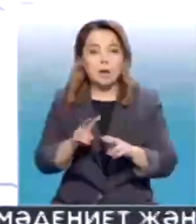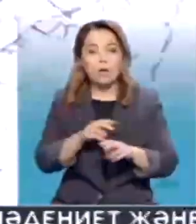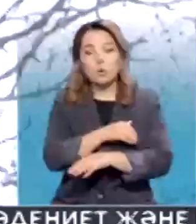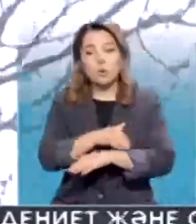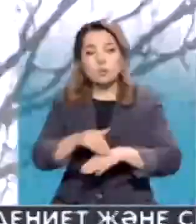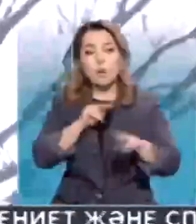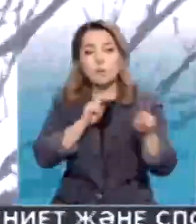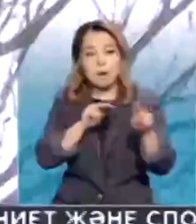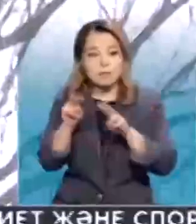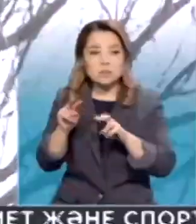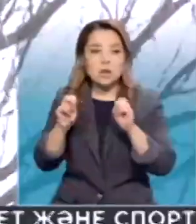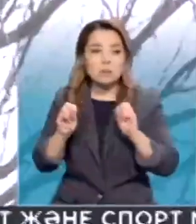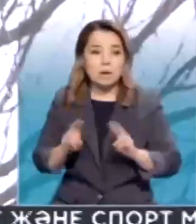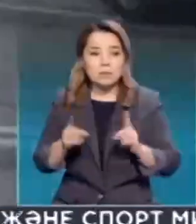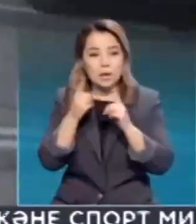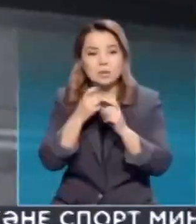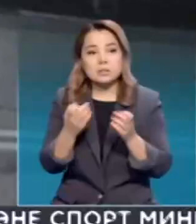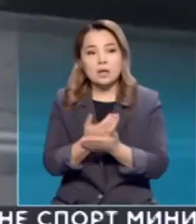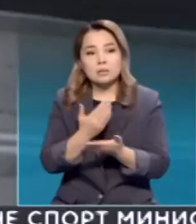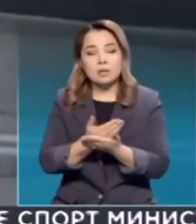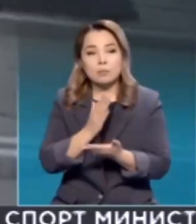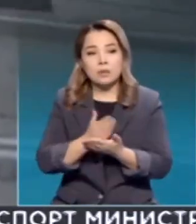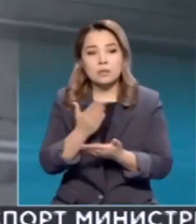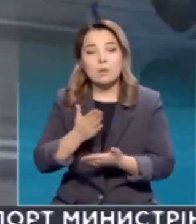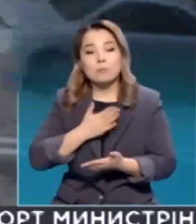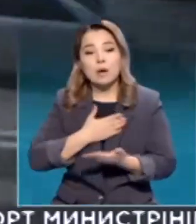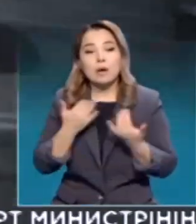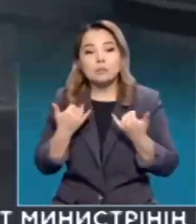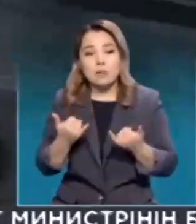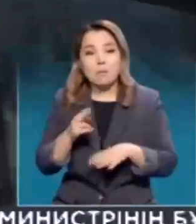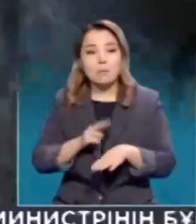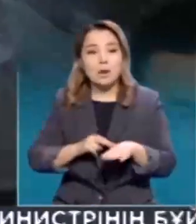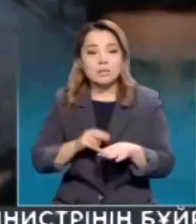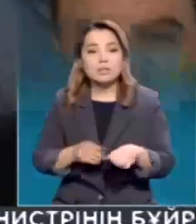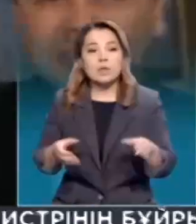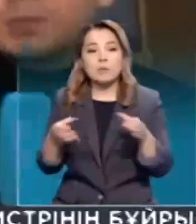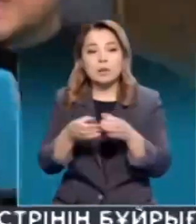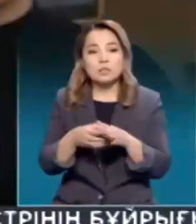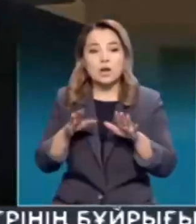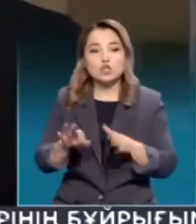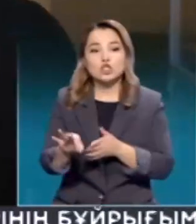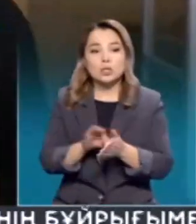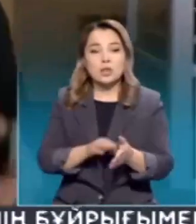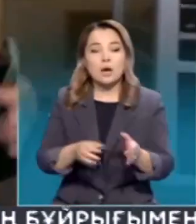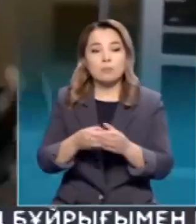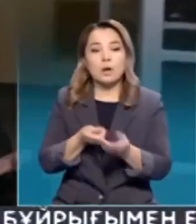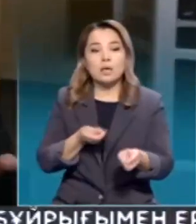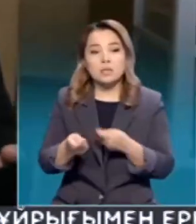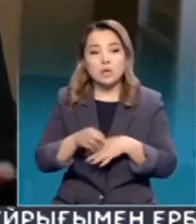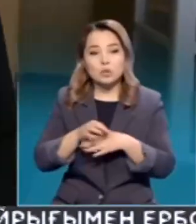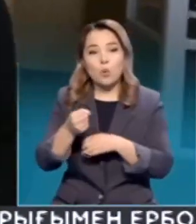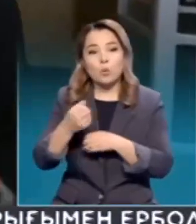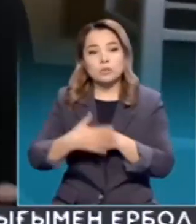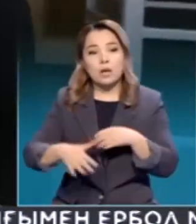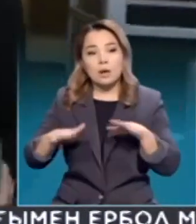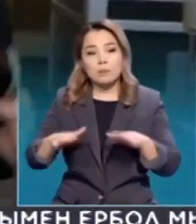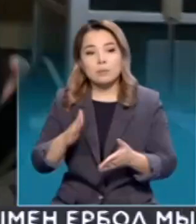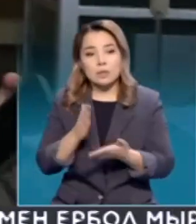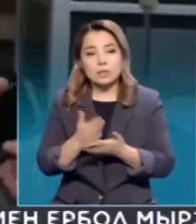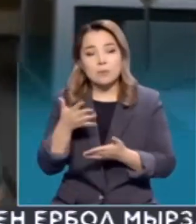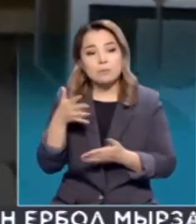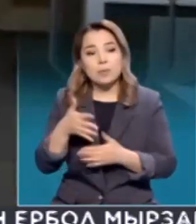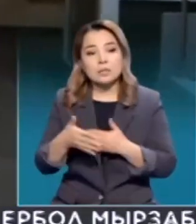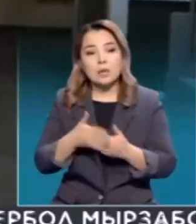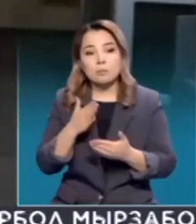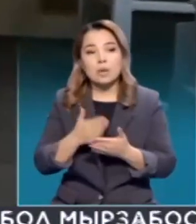бақылайтын мамандардың берген ақпараты. Біз дәл қазір полиция департаментінің жедел басқарма орталығындамыз. Мұнда 5